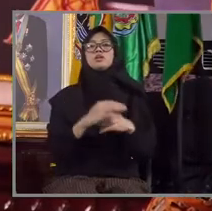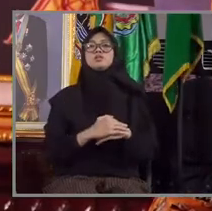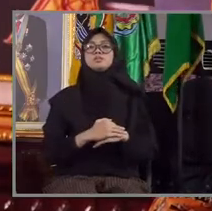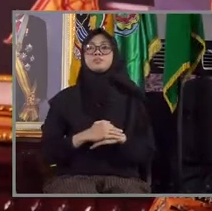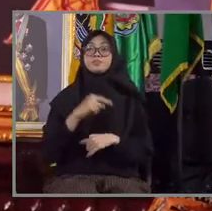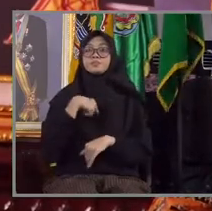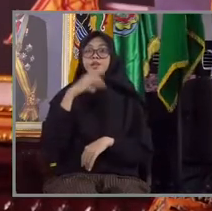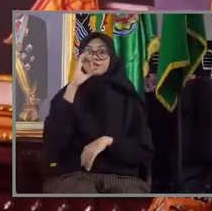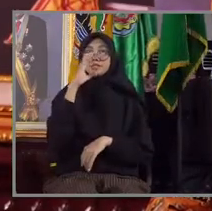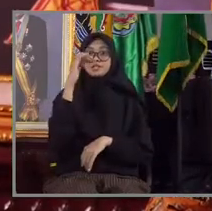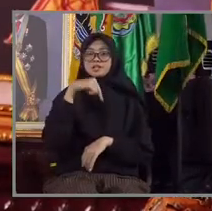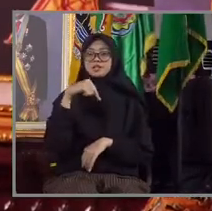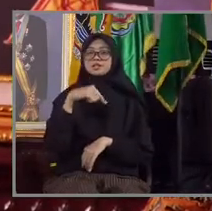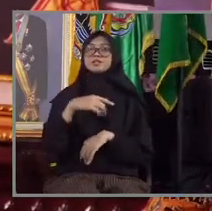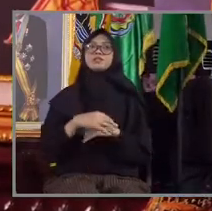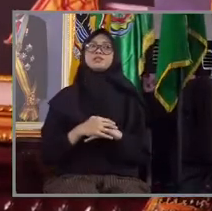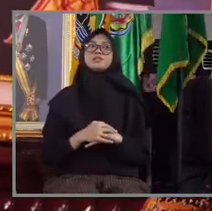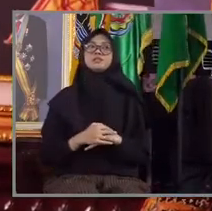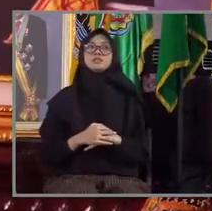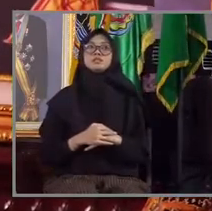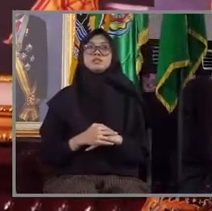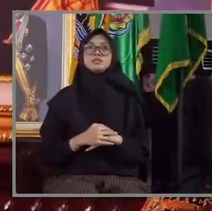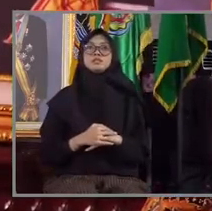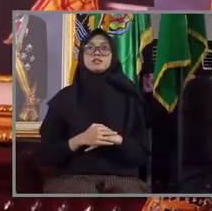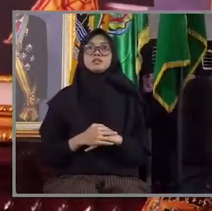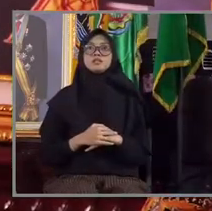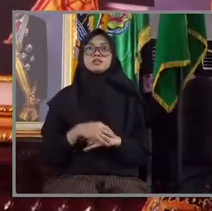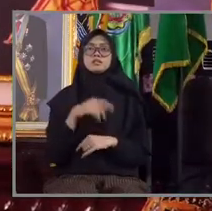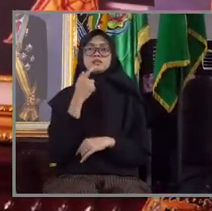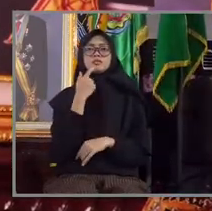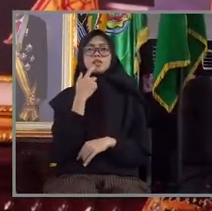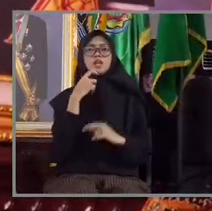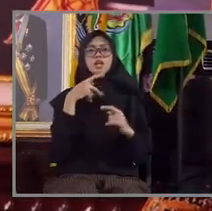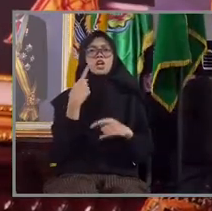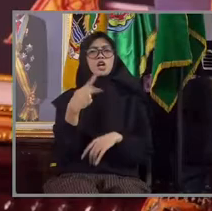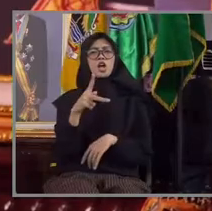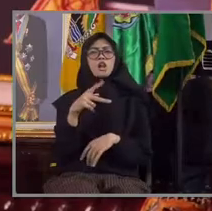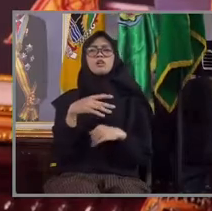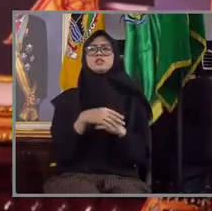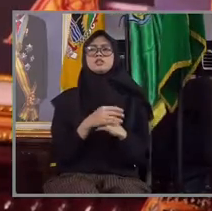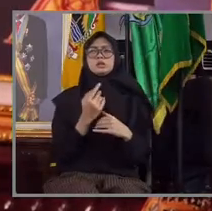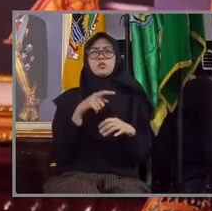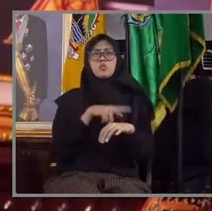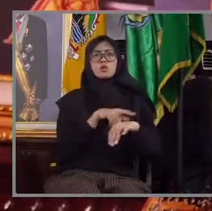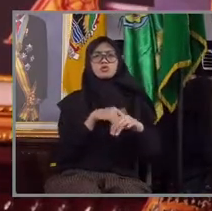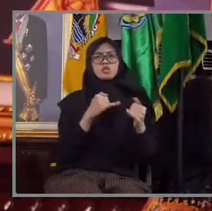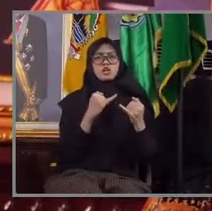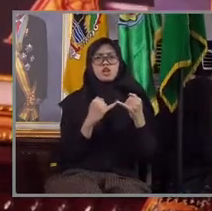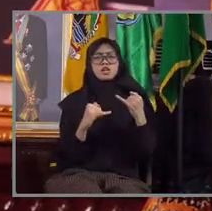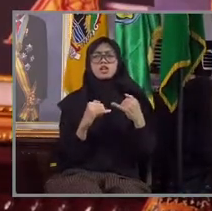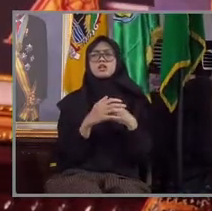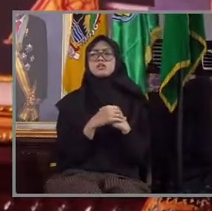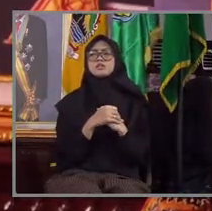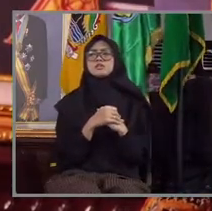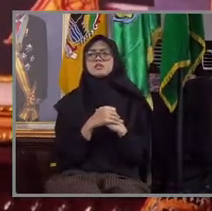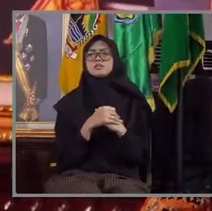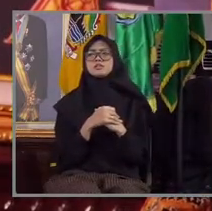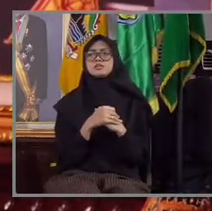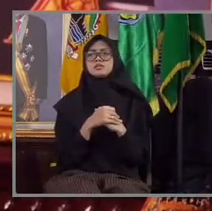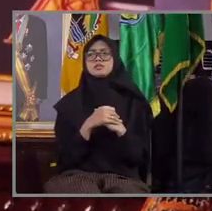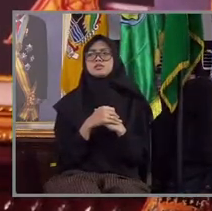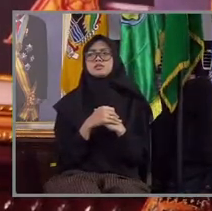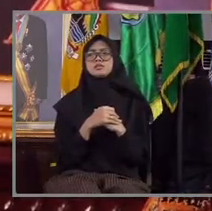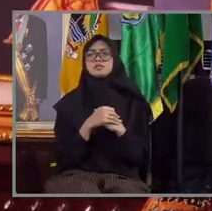Pada siang hari ini untuk Kendal saya kira waktu terakhir, jadi supaya tidak diperingatkan